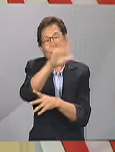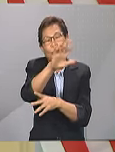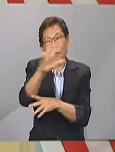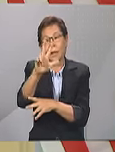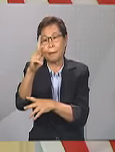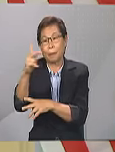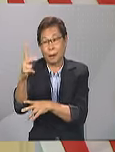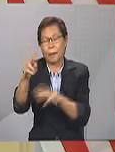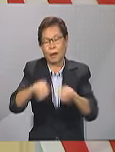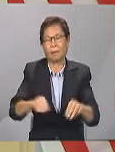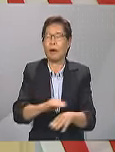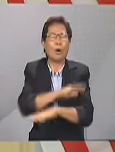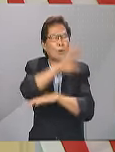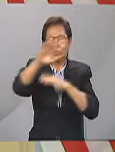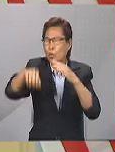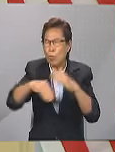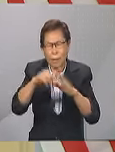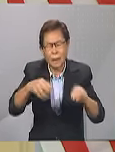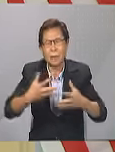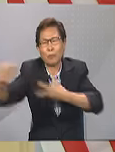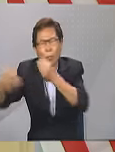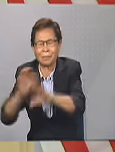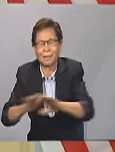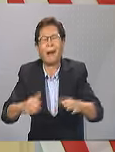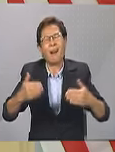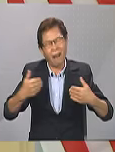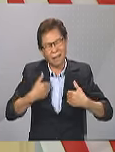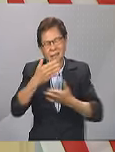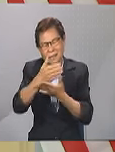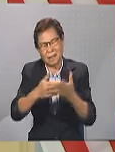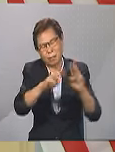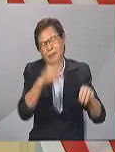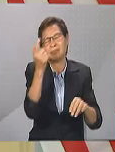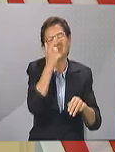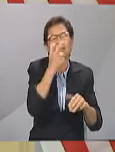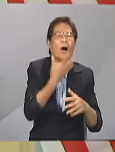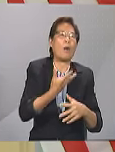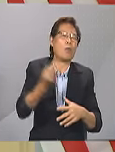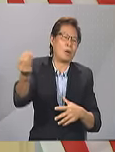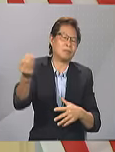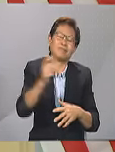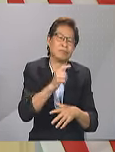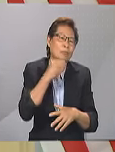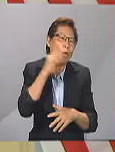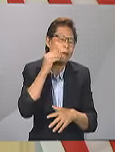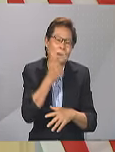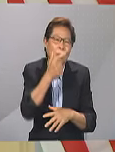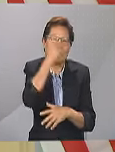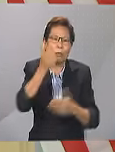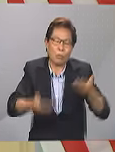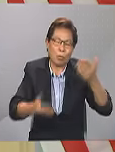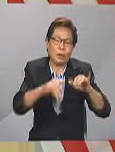menemukan semua pelajar akan pulang ada yang tidak berminat untuk pulang karena mungkin mereka akan